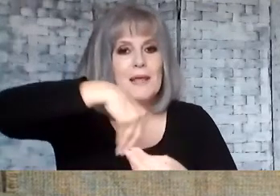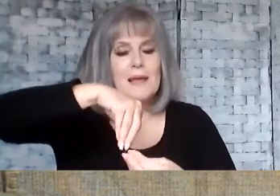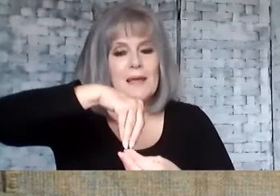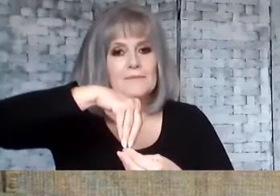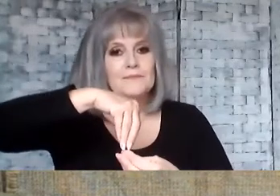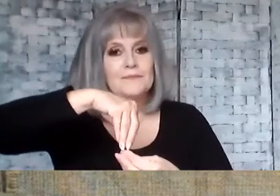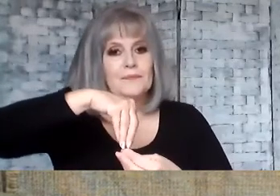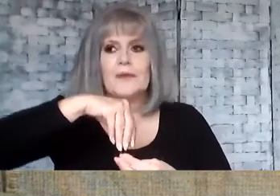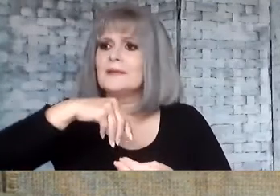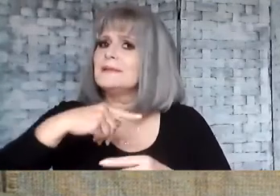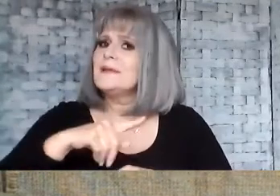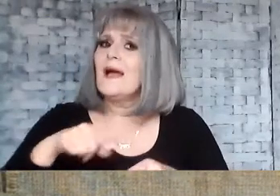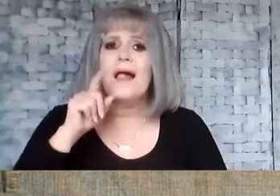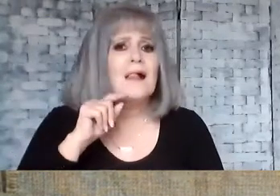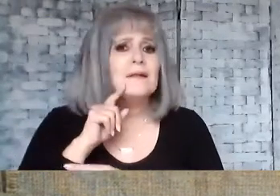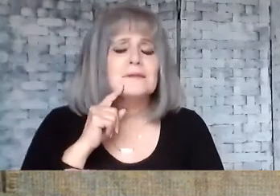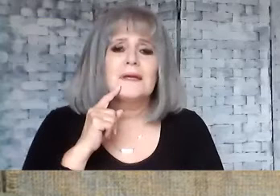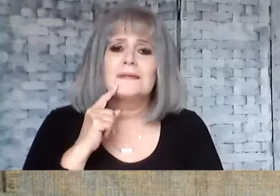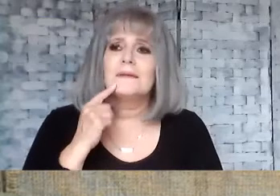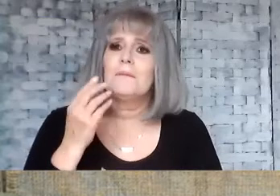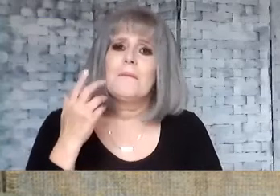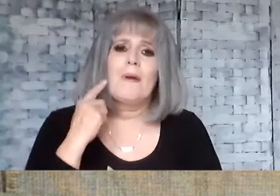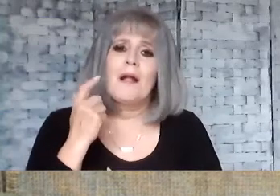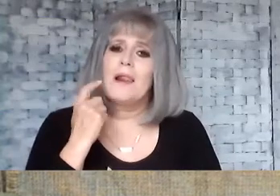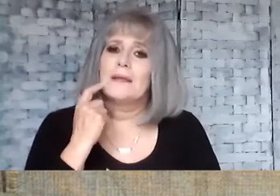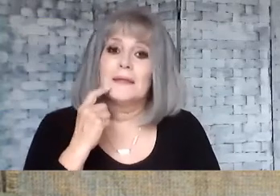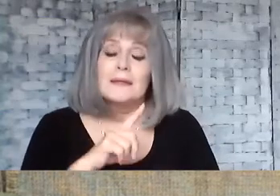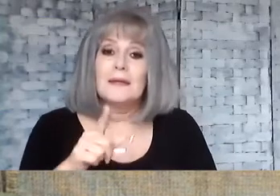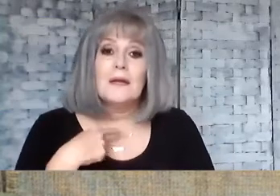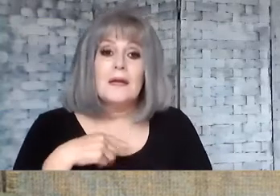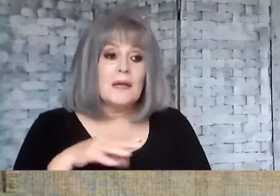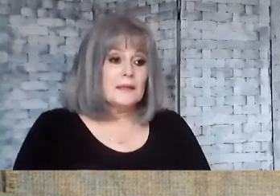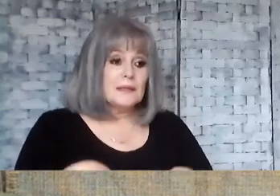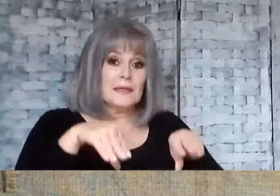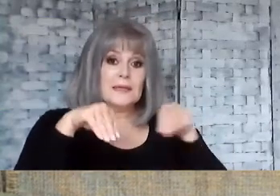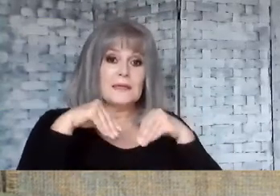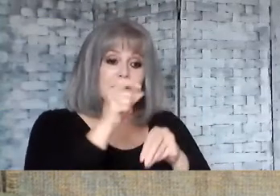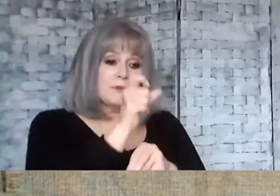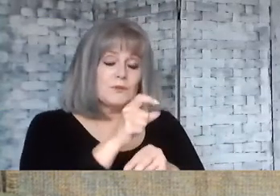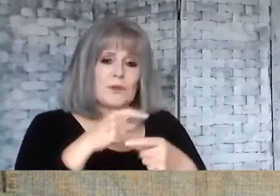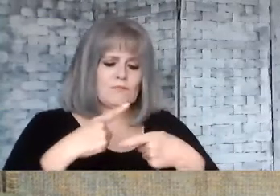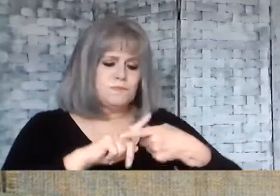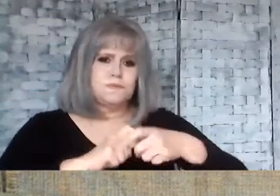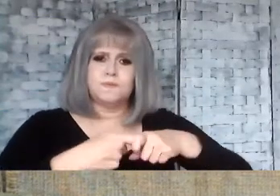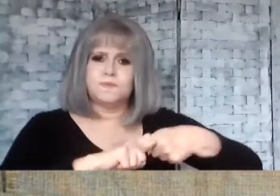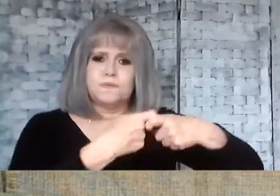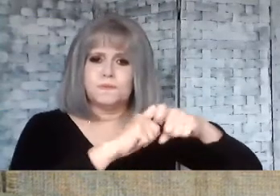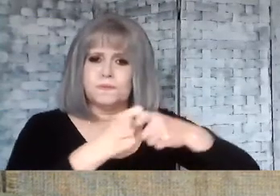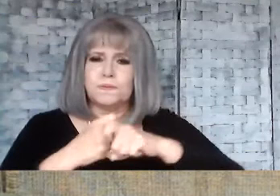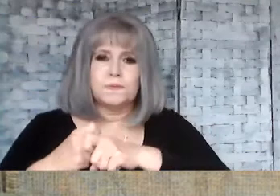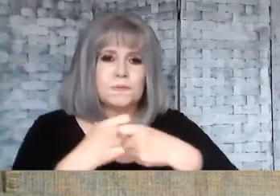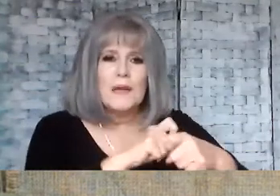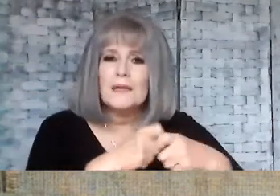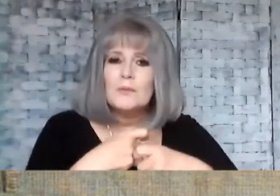as 'n eenheid leer lewe, en dis nie maklikie, hier stry die Grieks sprekende Jode al klaar, en hulle is allemaal Jode en hulle stry al klaar,